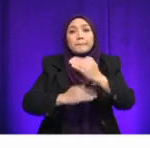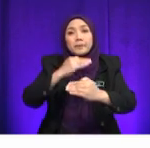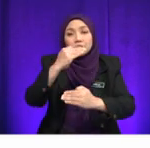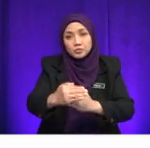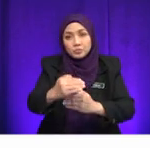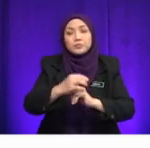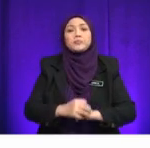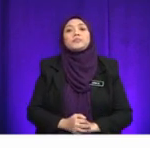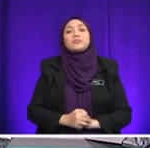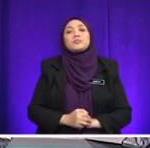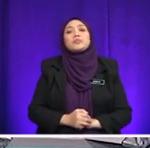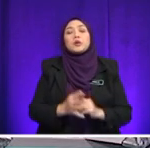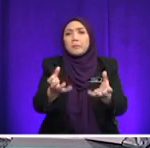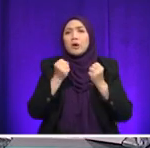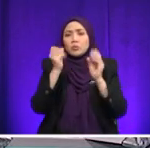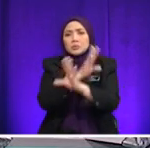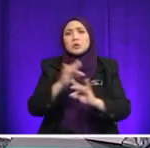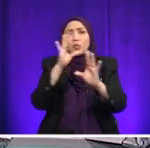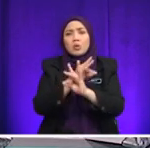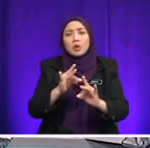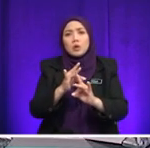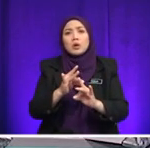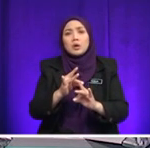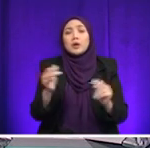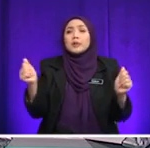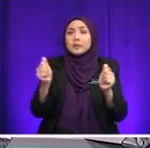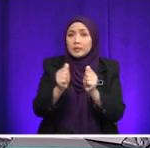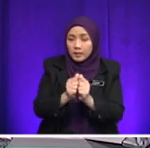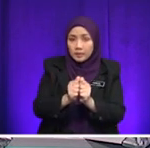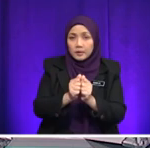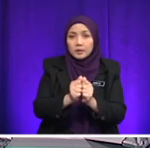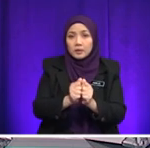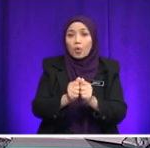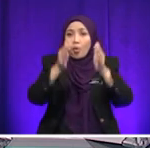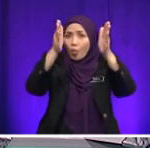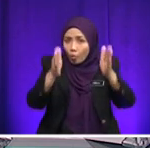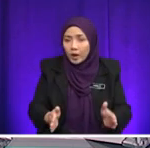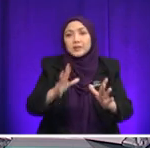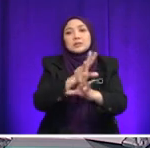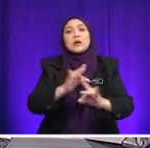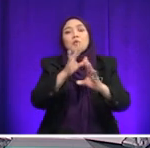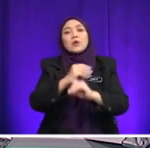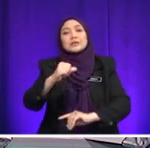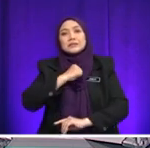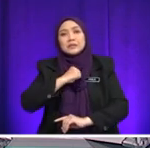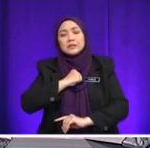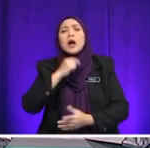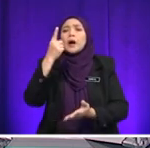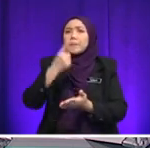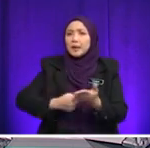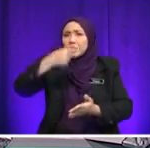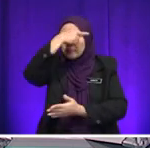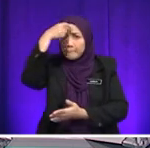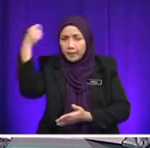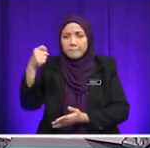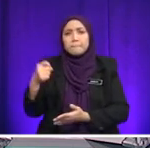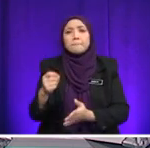inginkan Serawak ini ditakdir oleh penduduk Serawak itu sendiri Oke jadi kita akan lihat apakah faktor yang menyebabkan